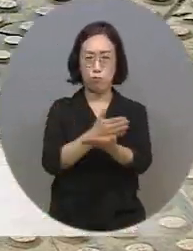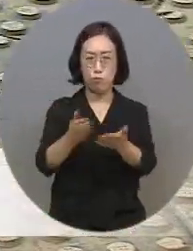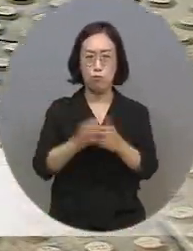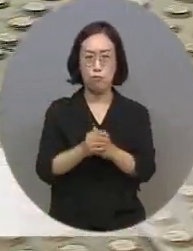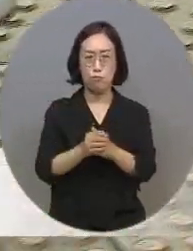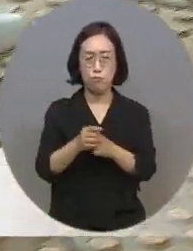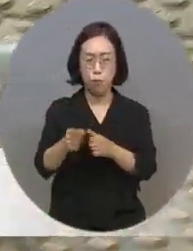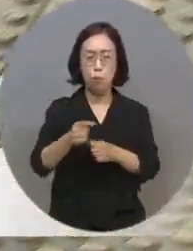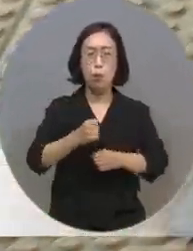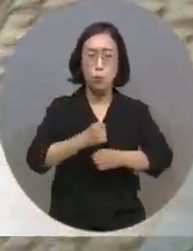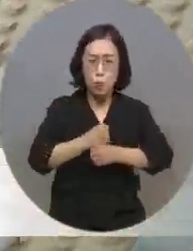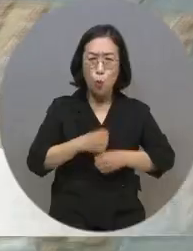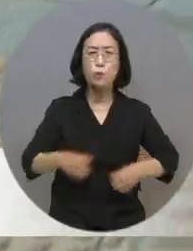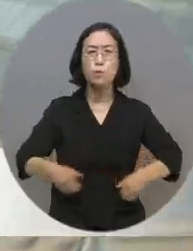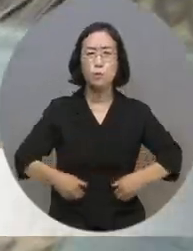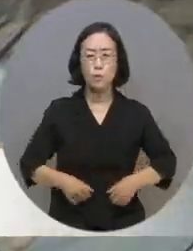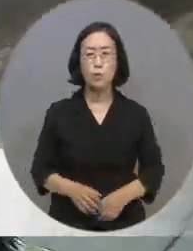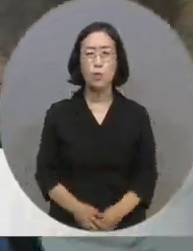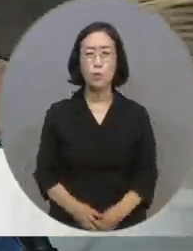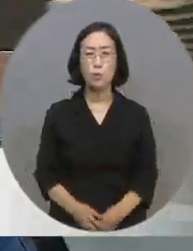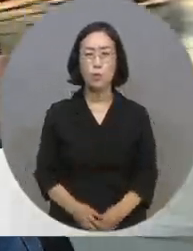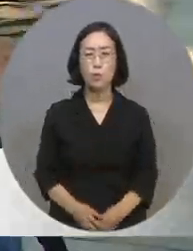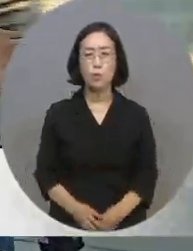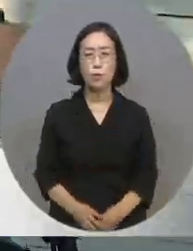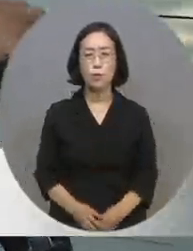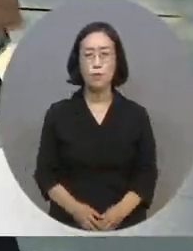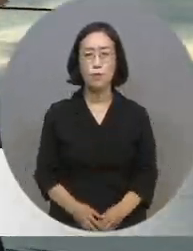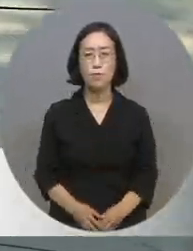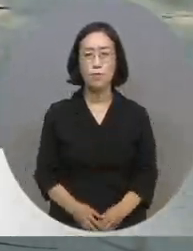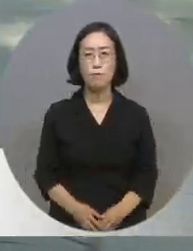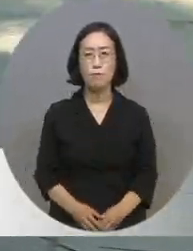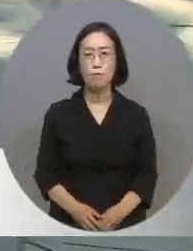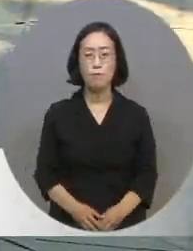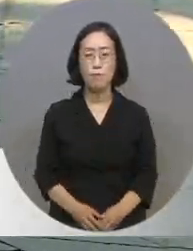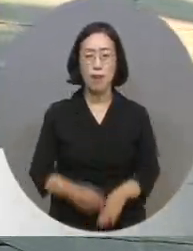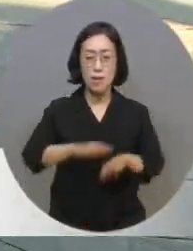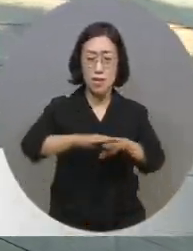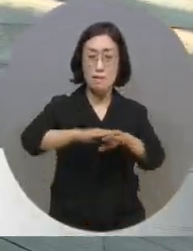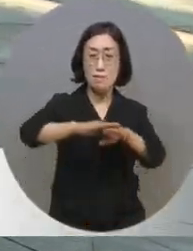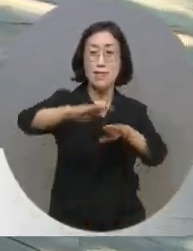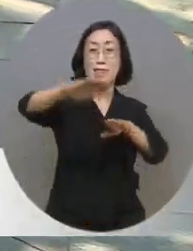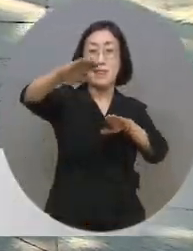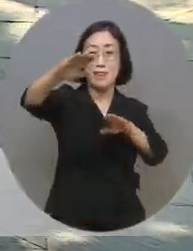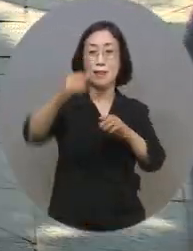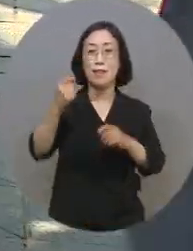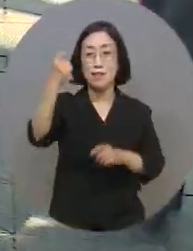여기 조심해야겠다 어 되게